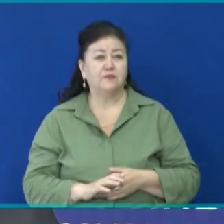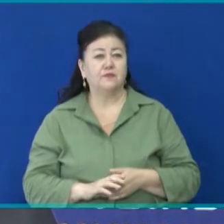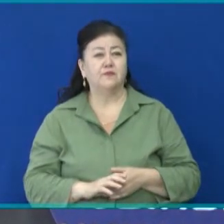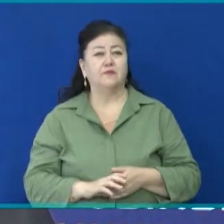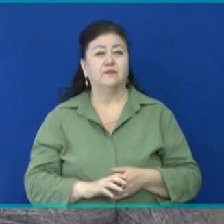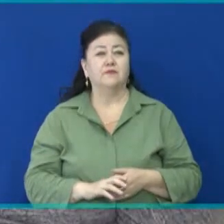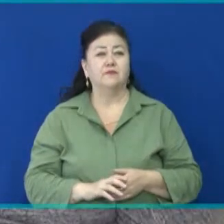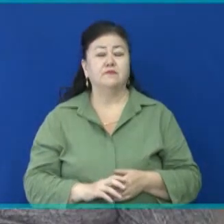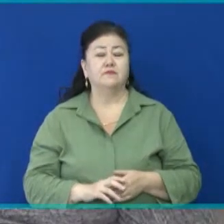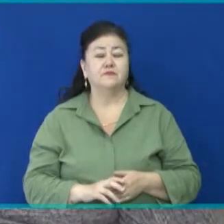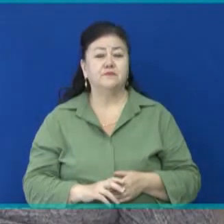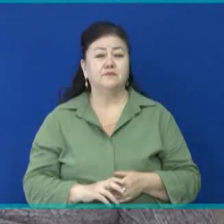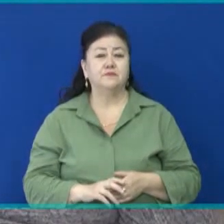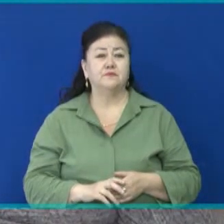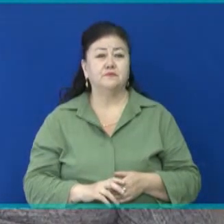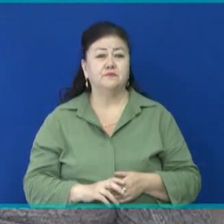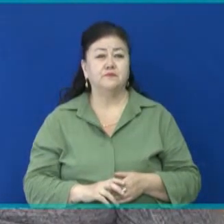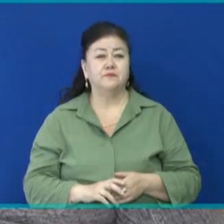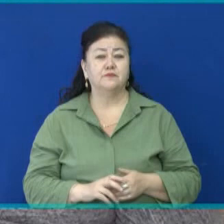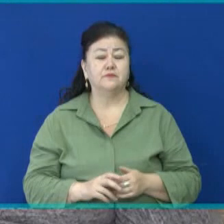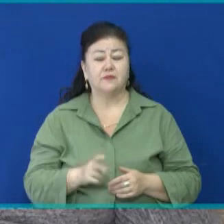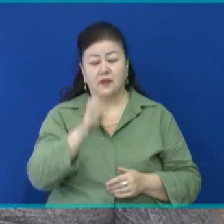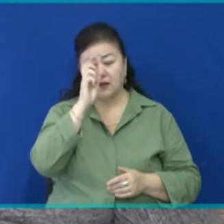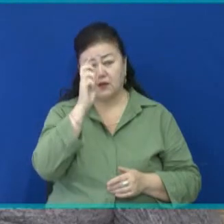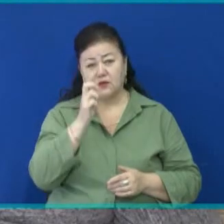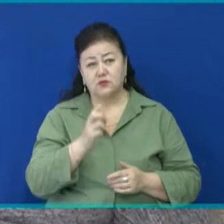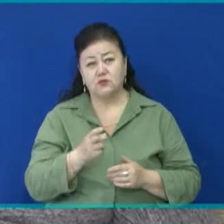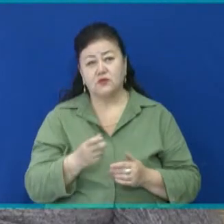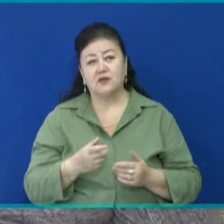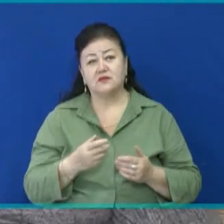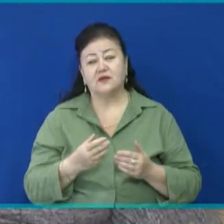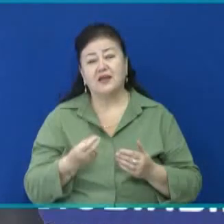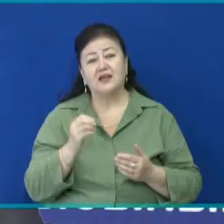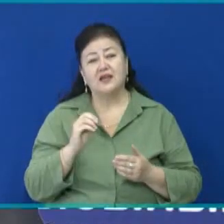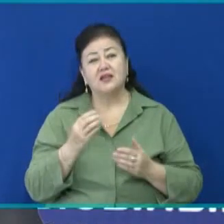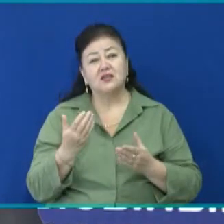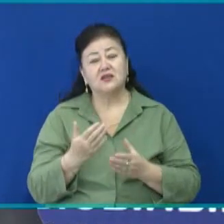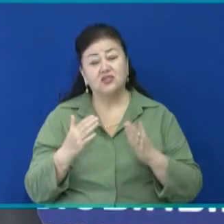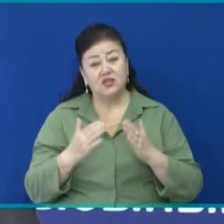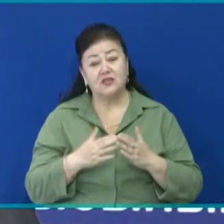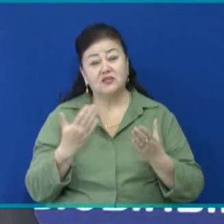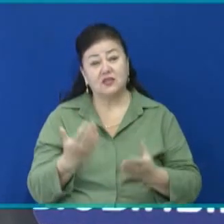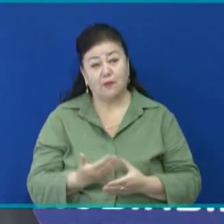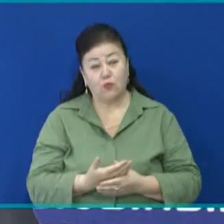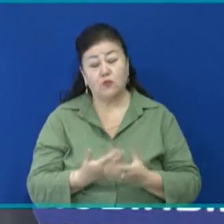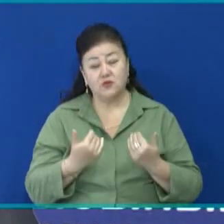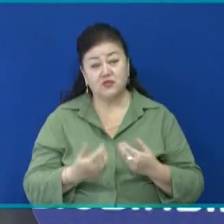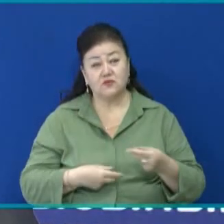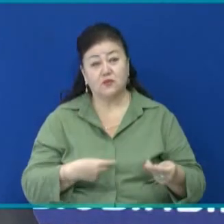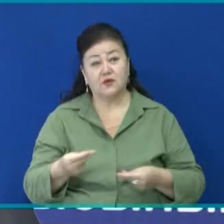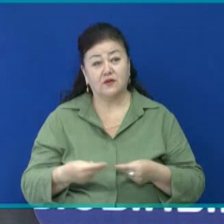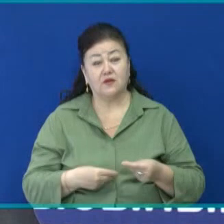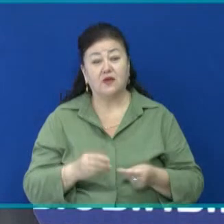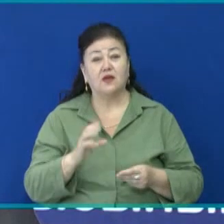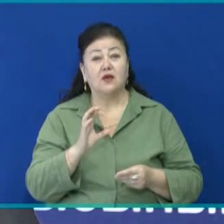предоставления жилищной помощи, утвержденному правительством. Үкімет бекіткен тұрғын үй көмегін көрсету ережелеріне сәйкес қазіргі уақытта басқармада, яғни бізде